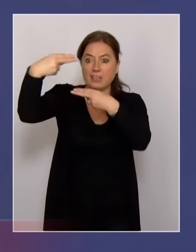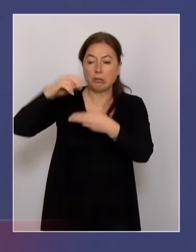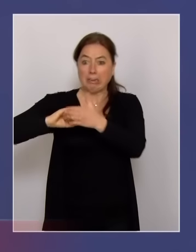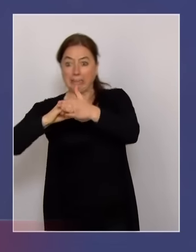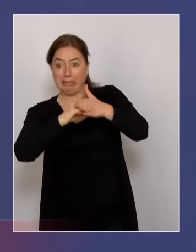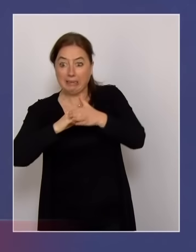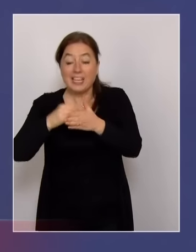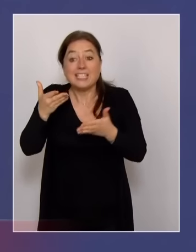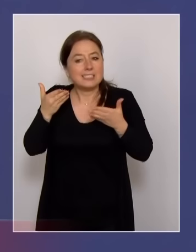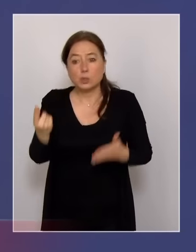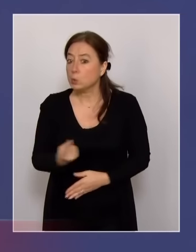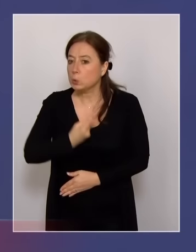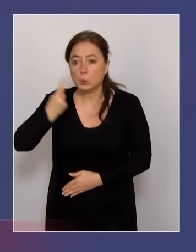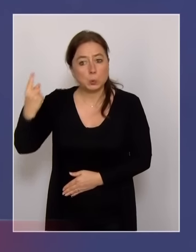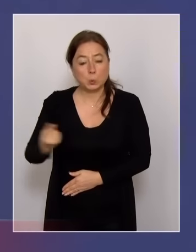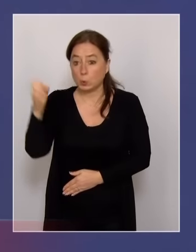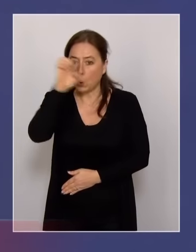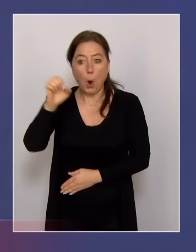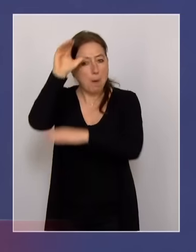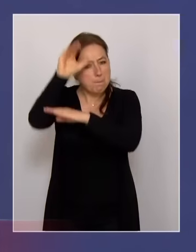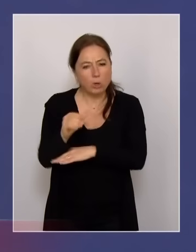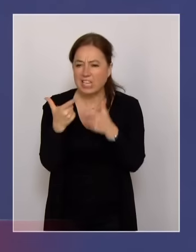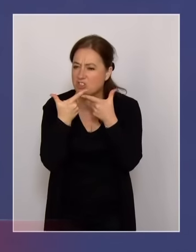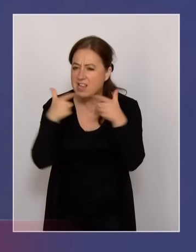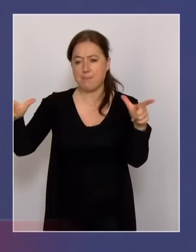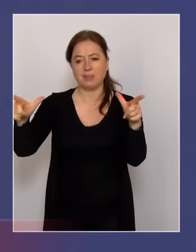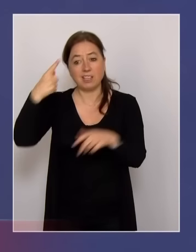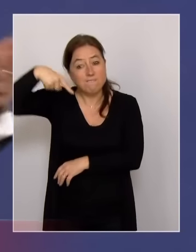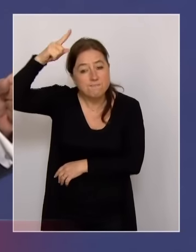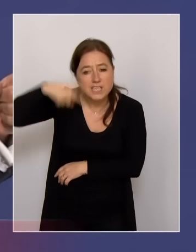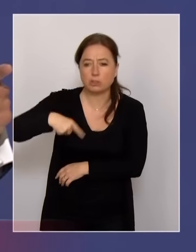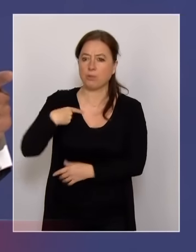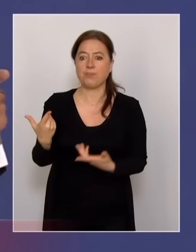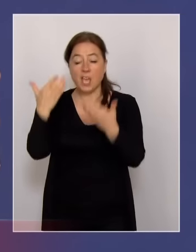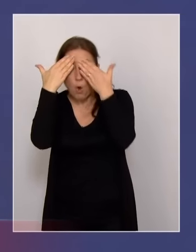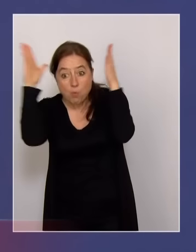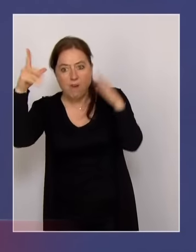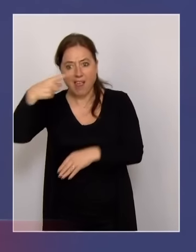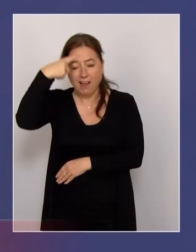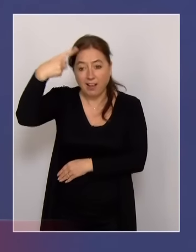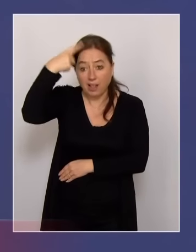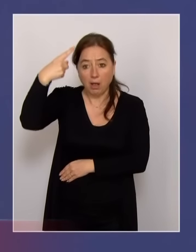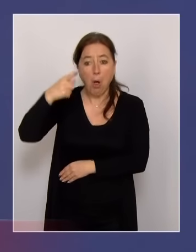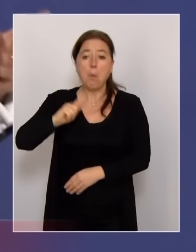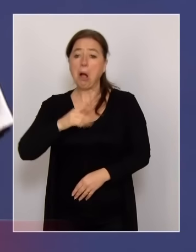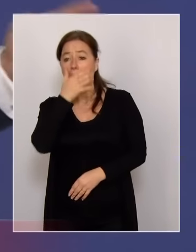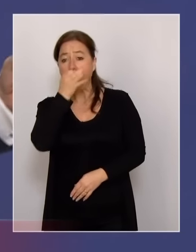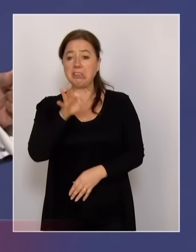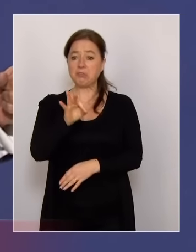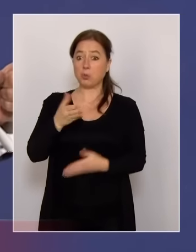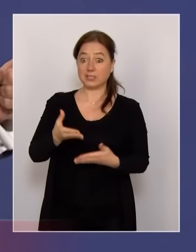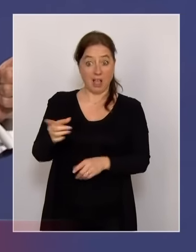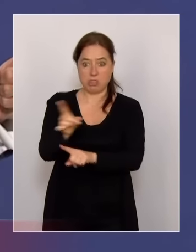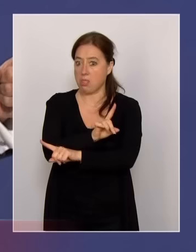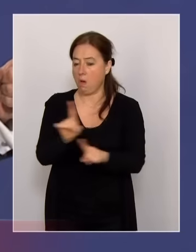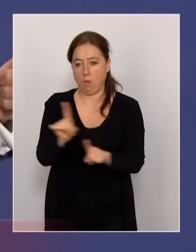choix constamment réitéré et qui nous différencie des autres ça n'est pas un choix naïf qui consiste à déléguer nos